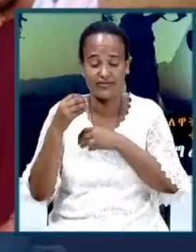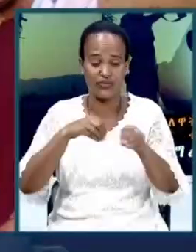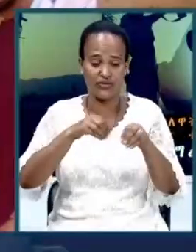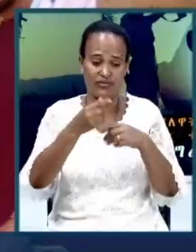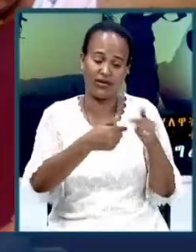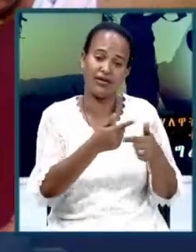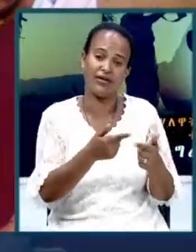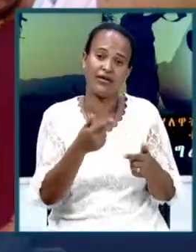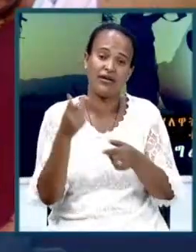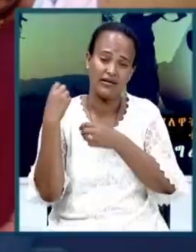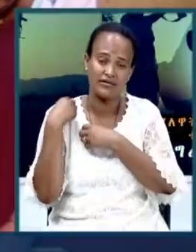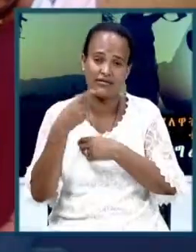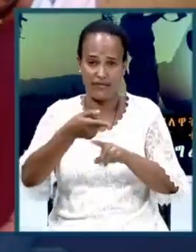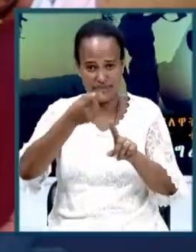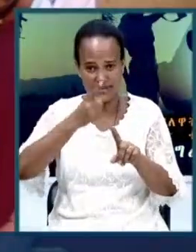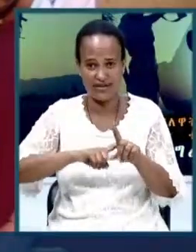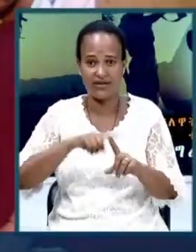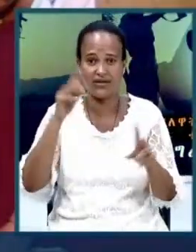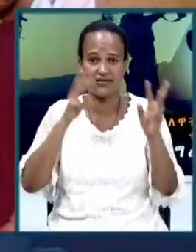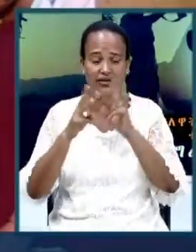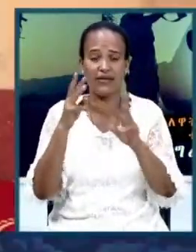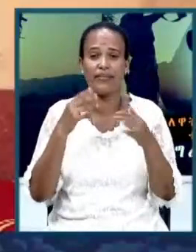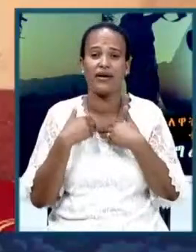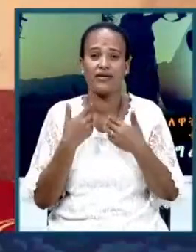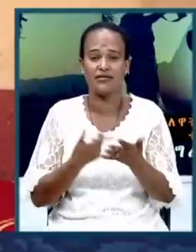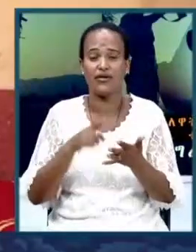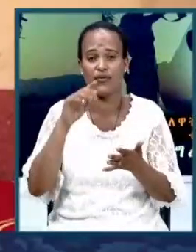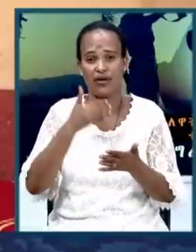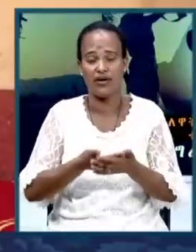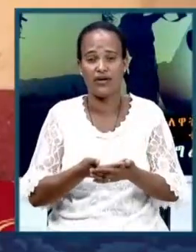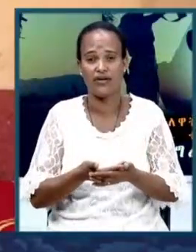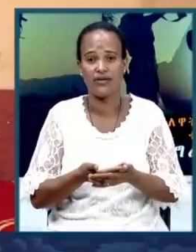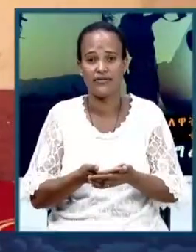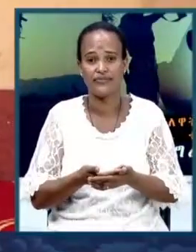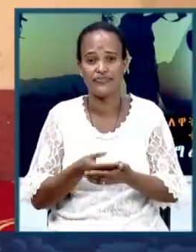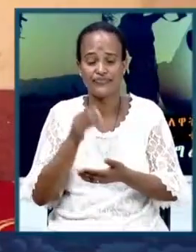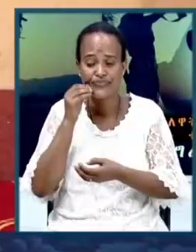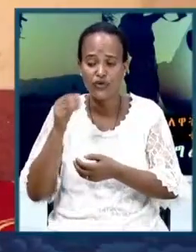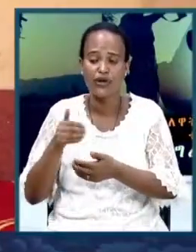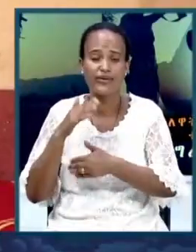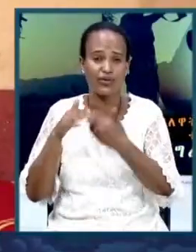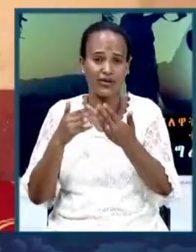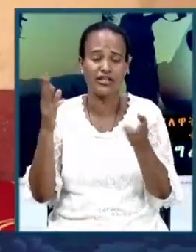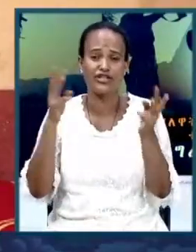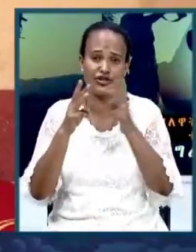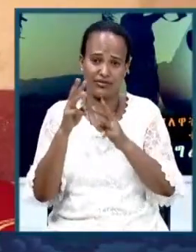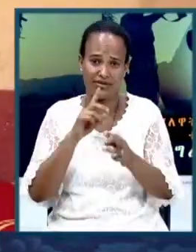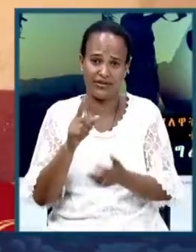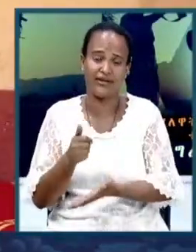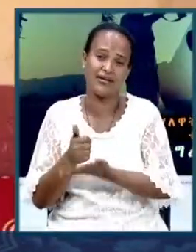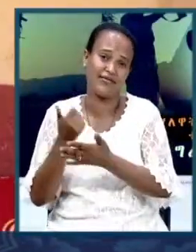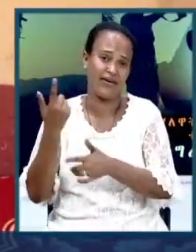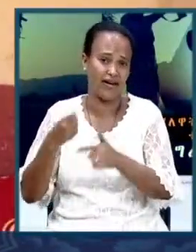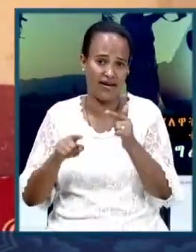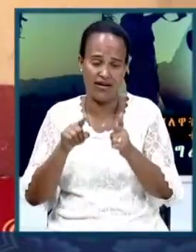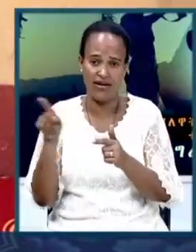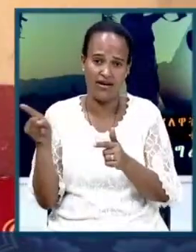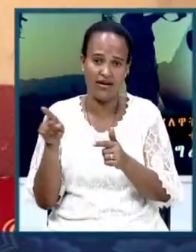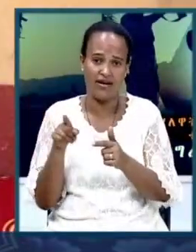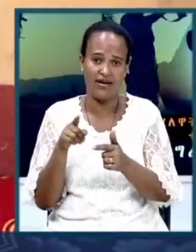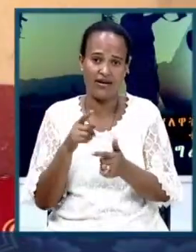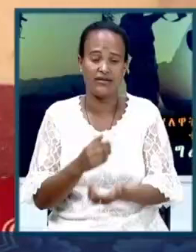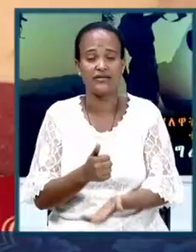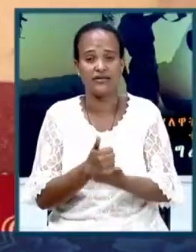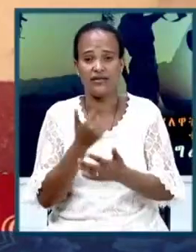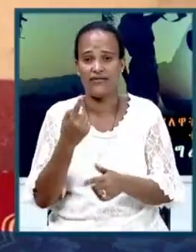تمت الله سقنا حيا ليزا والعزية كل ناس شقراتنا كل ناس قماتنا كنت قفا يخالنا إلى أبد بزي بقروة